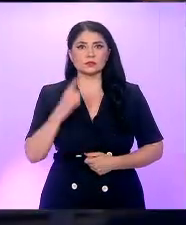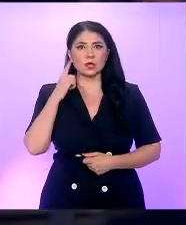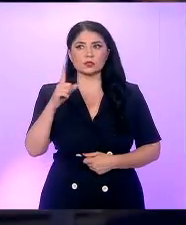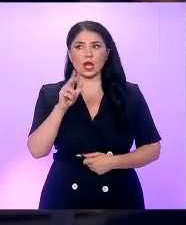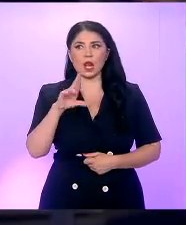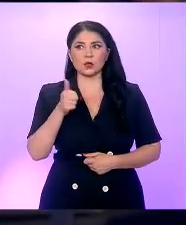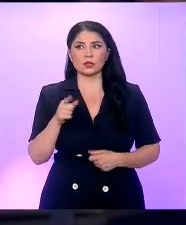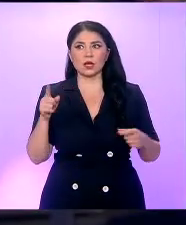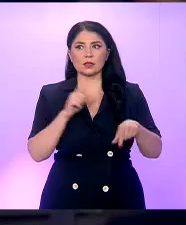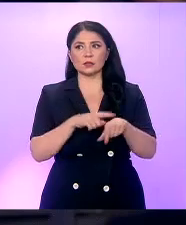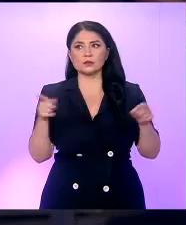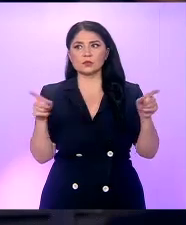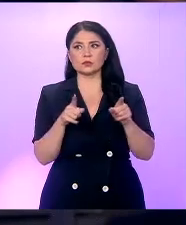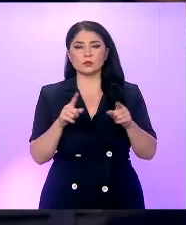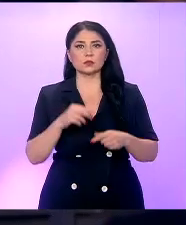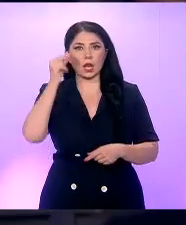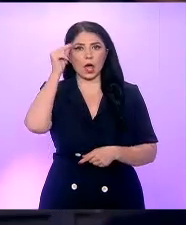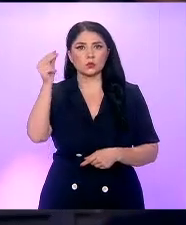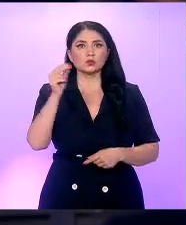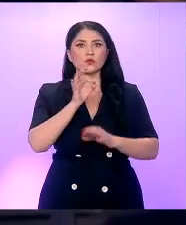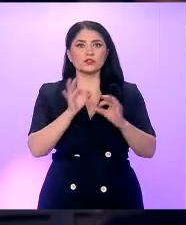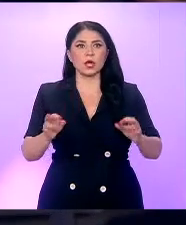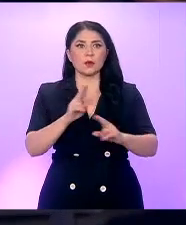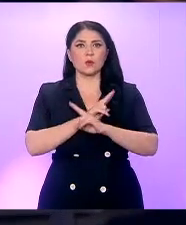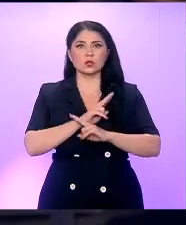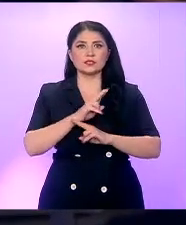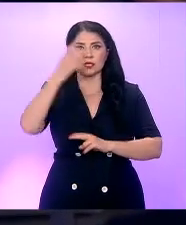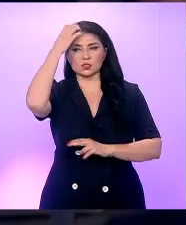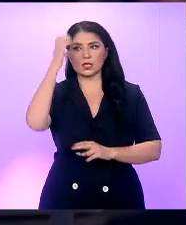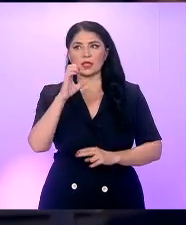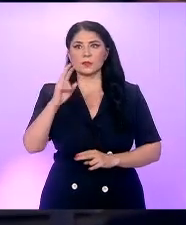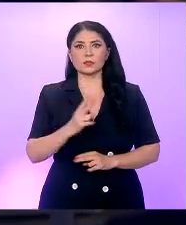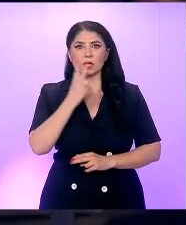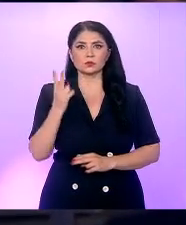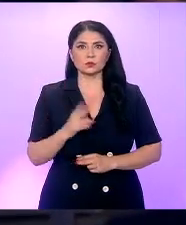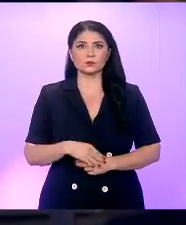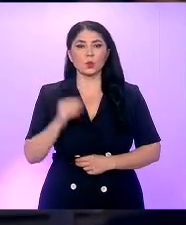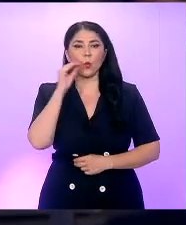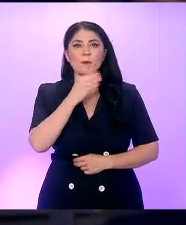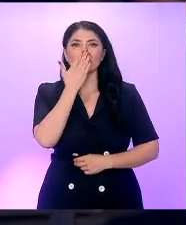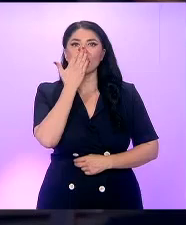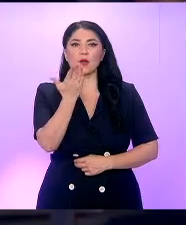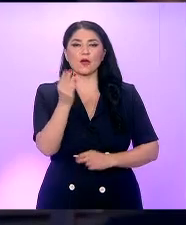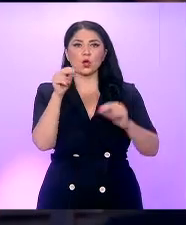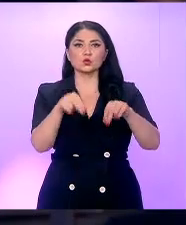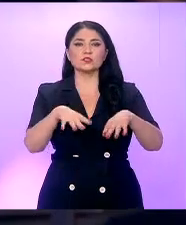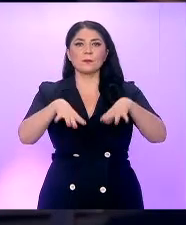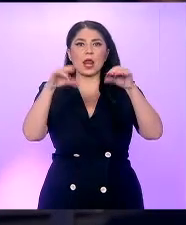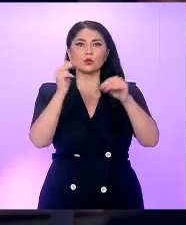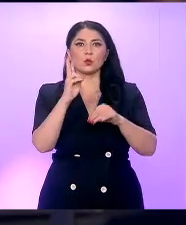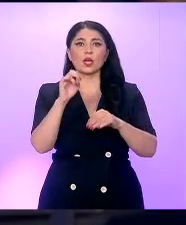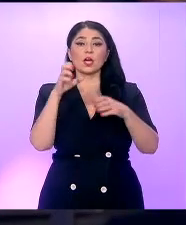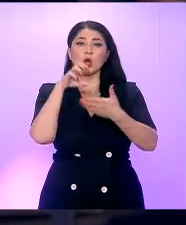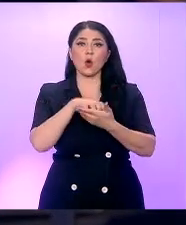scurt timp de la anunțul oficial al morții reginei Elisabeta a II-a. Oamenii strânși în fața Palatului Buckingham, reședința oficială